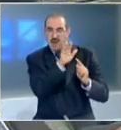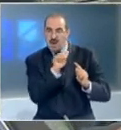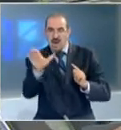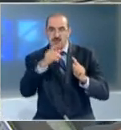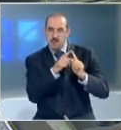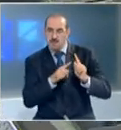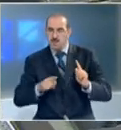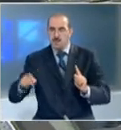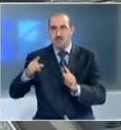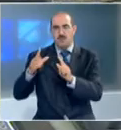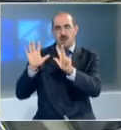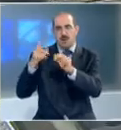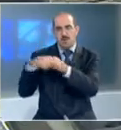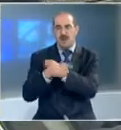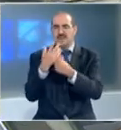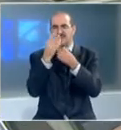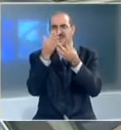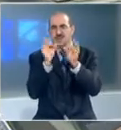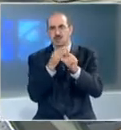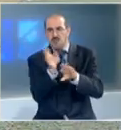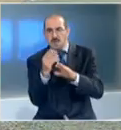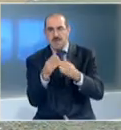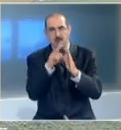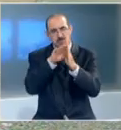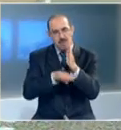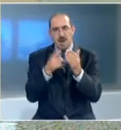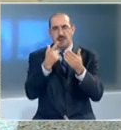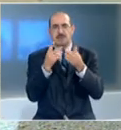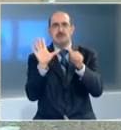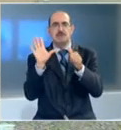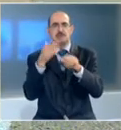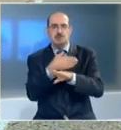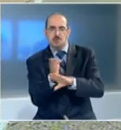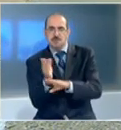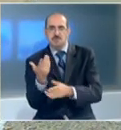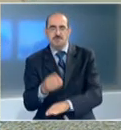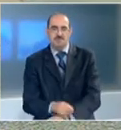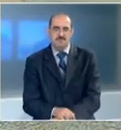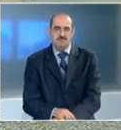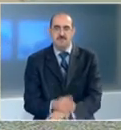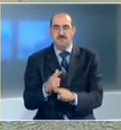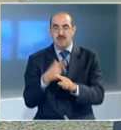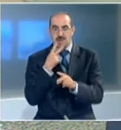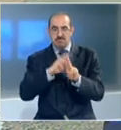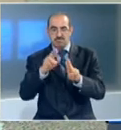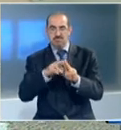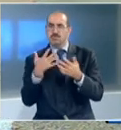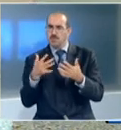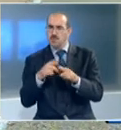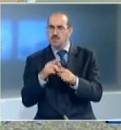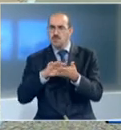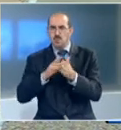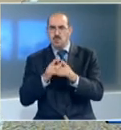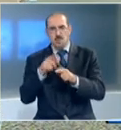نقولوا البشار كاين وين دير 10 سوايع وليت دير 6 سوايع. واليوم درنا له يعني التزفيت تاعو عن كلية،